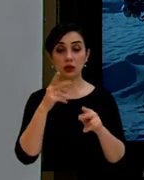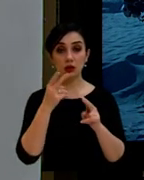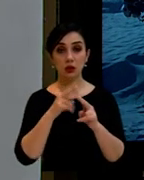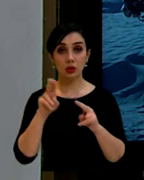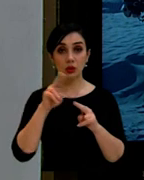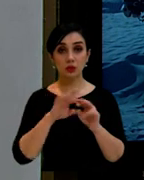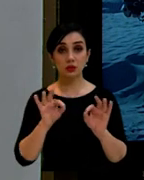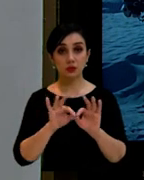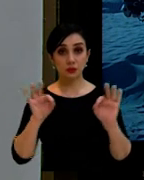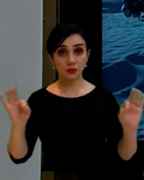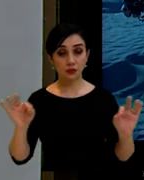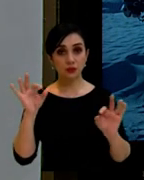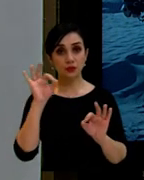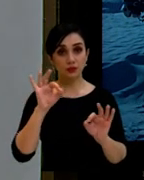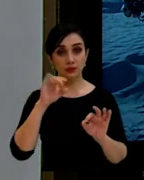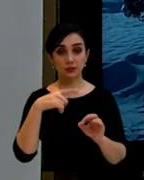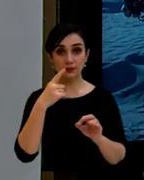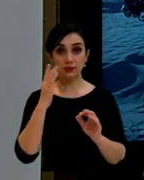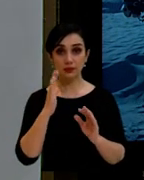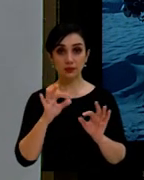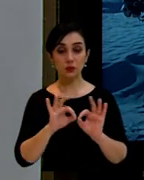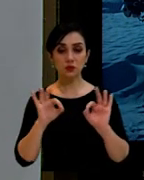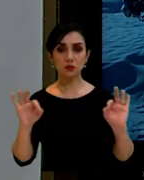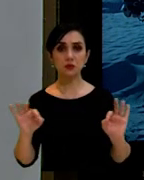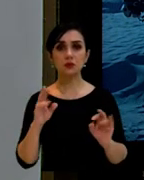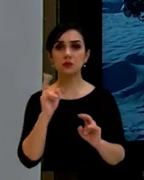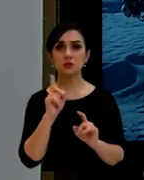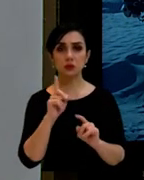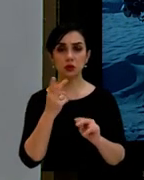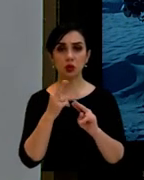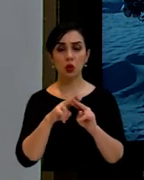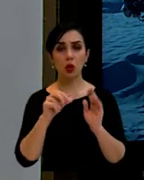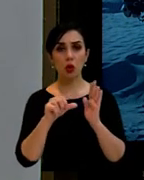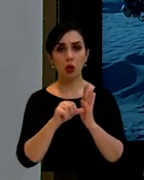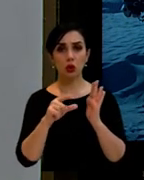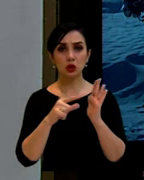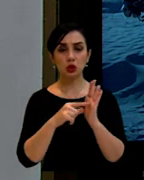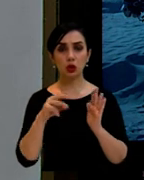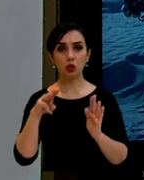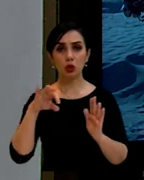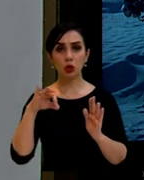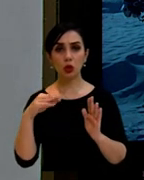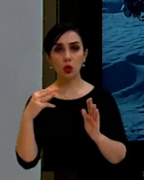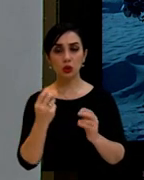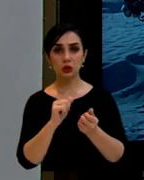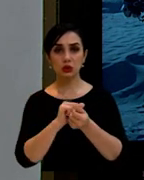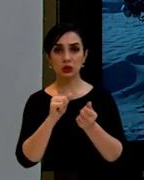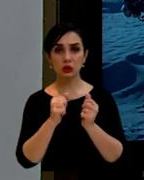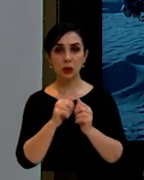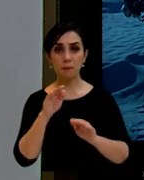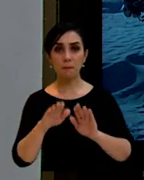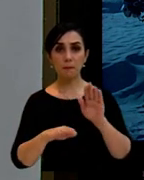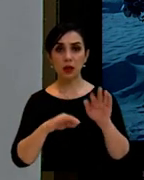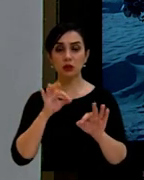gapimizda uzunlik o'lchovi haqida gap ketadi. Ayniqsa kunda 6-7 tosh masofani otliq bosib